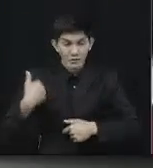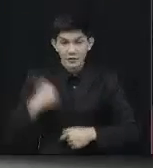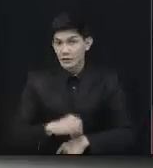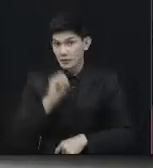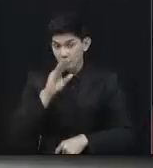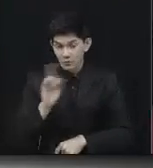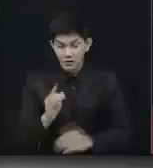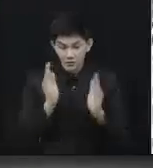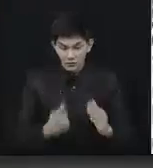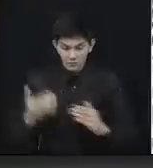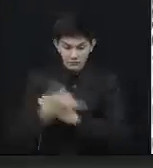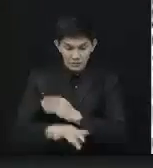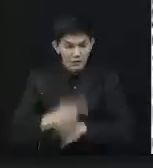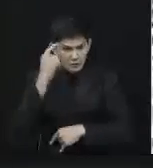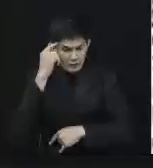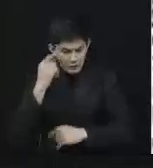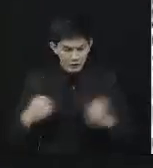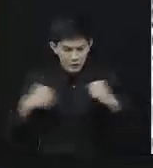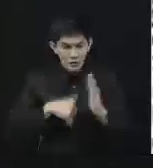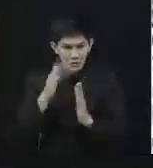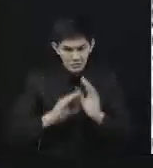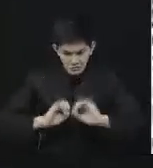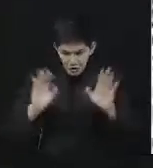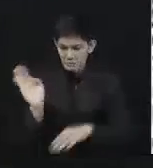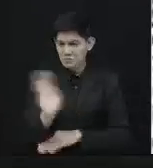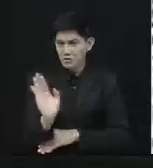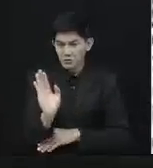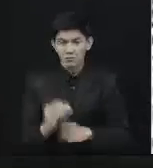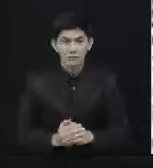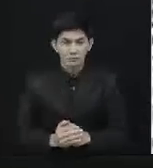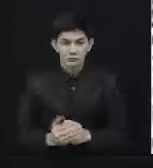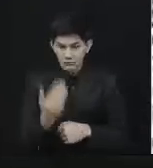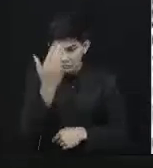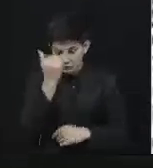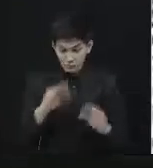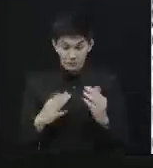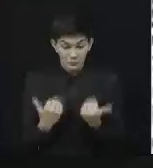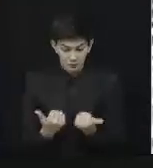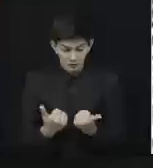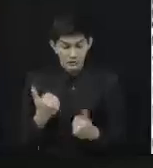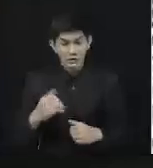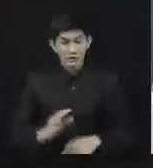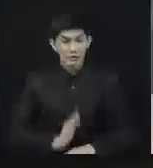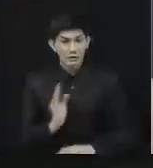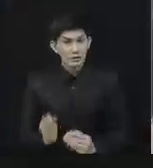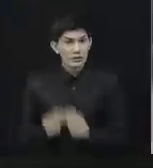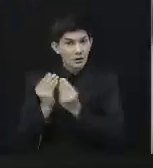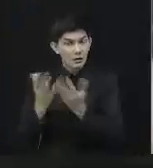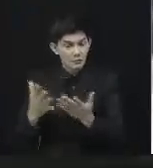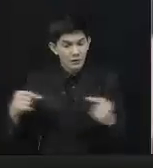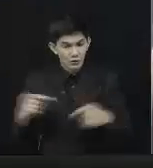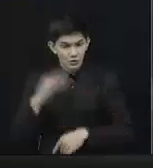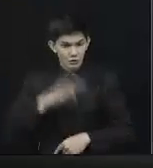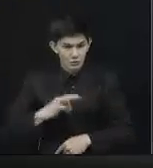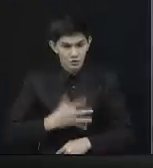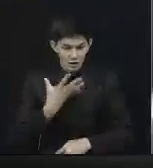บุว่าชาวต่างประเทศไม่ควรแต่งกายด้วยสีสันฉูดฉาดในช่วงนี้เนื่องจากถือเป็นการไม่ให้เกียรติและไม่ใส่ใจต่อ